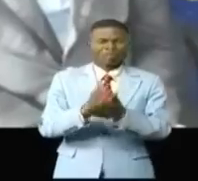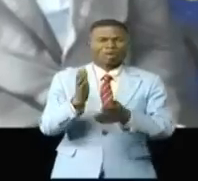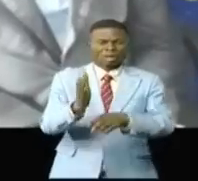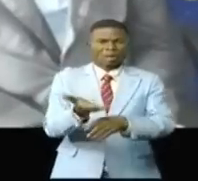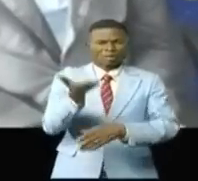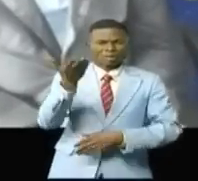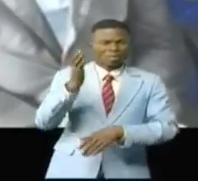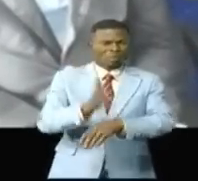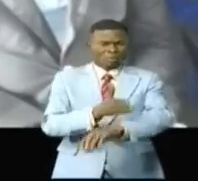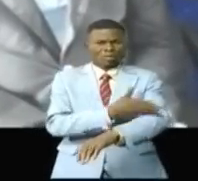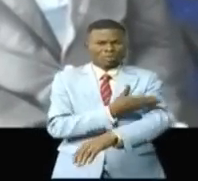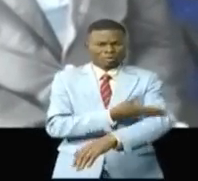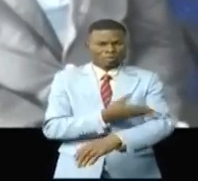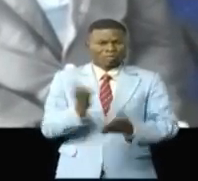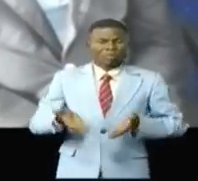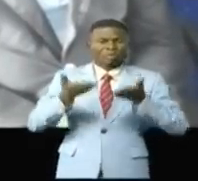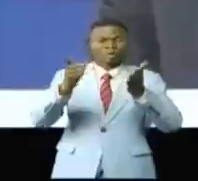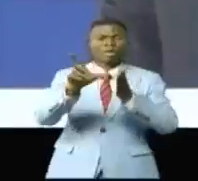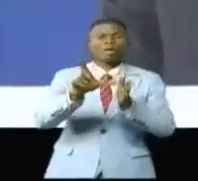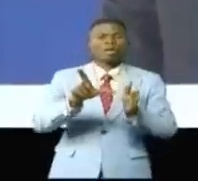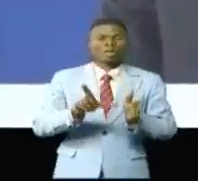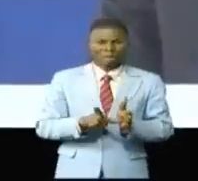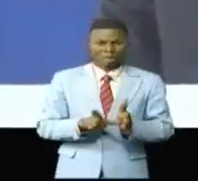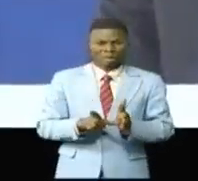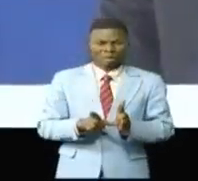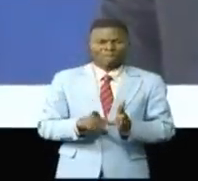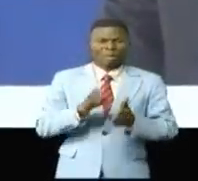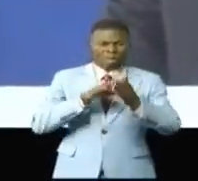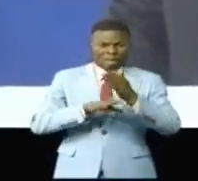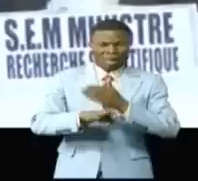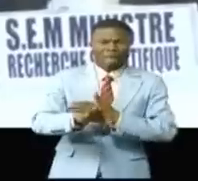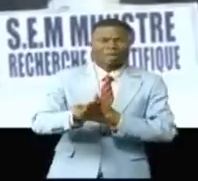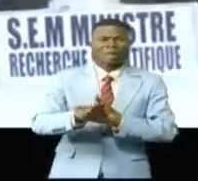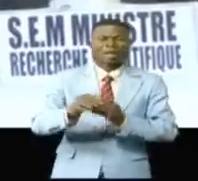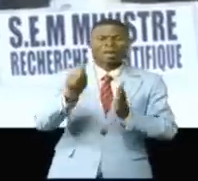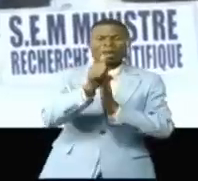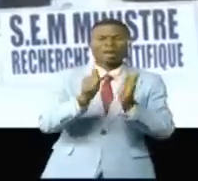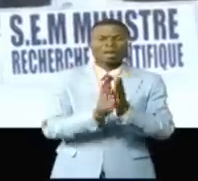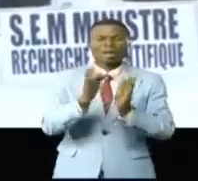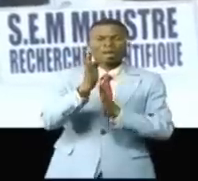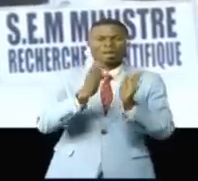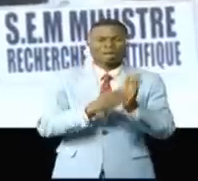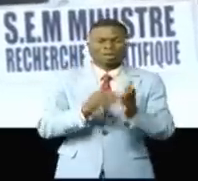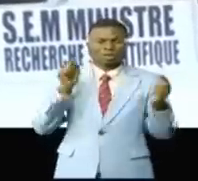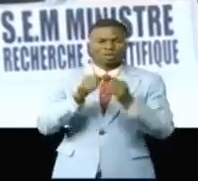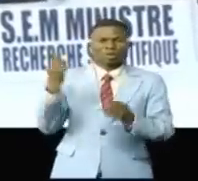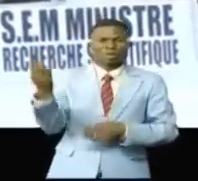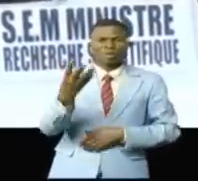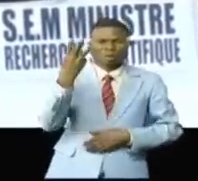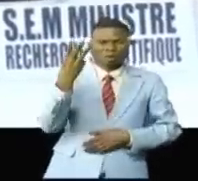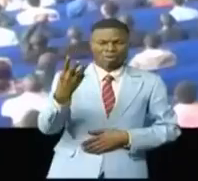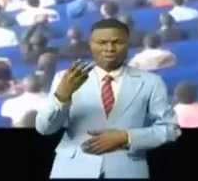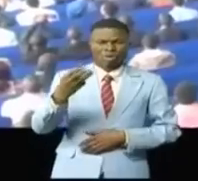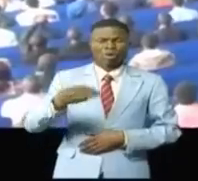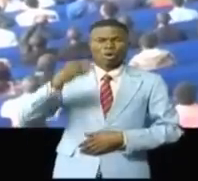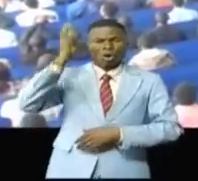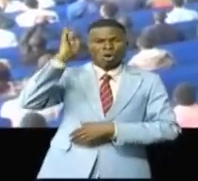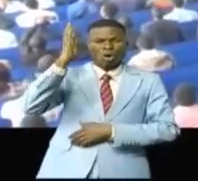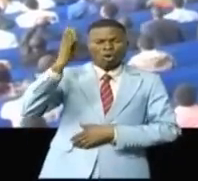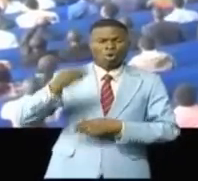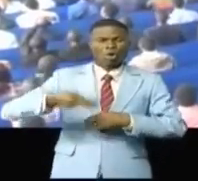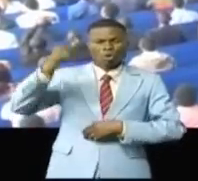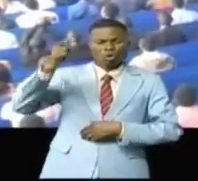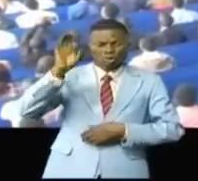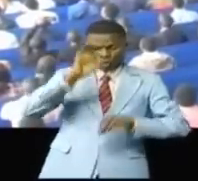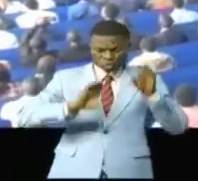À noter que cette proposition de loi institue en ses articles 19 à 23 un Haut Conseil scientifique national de